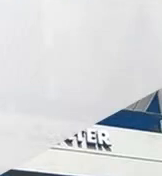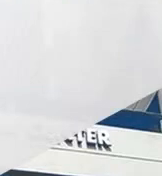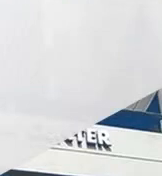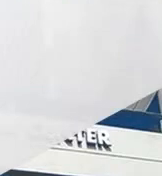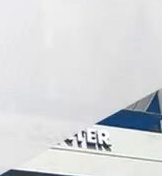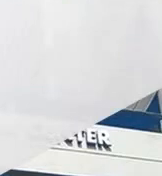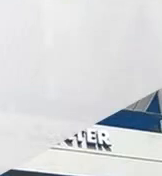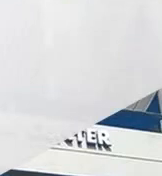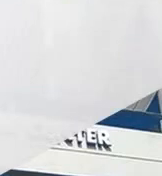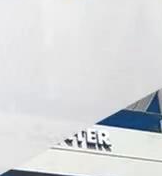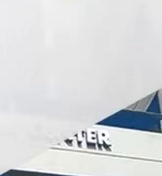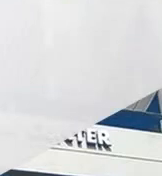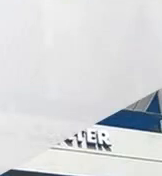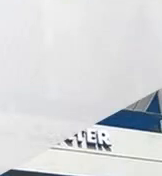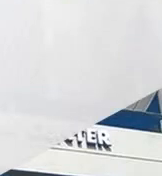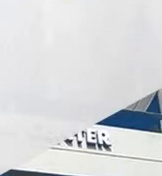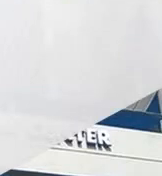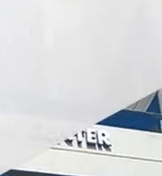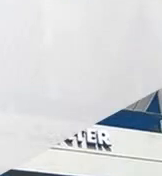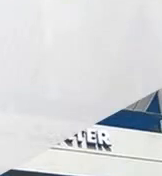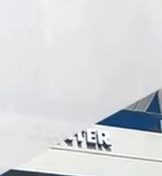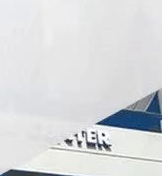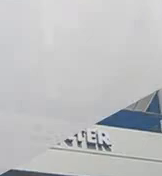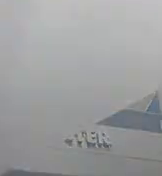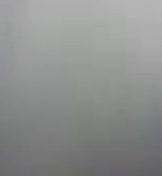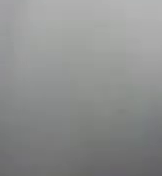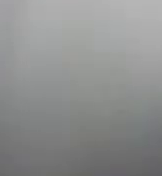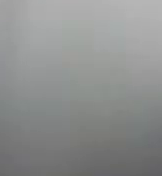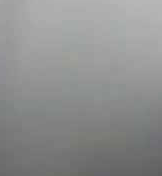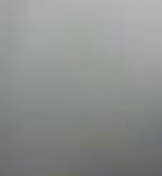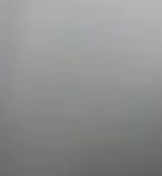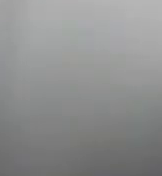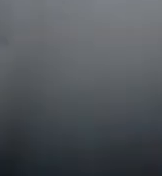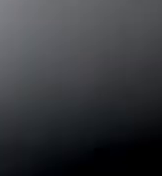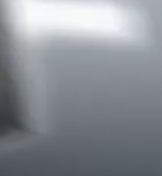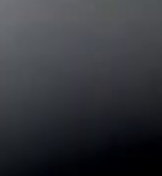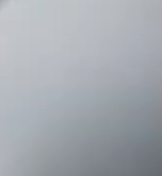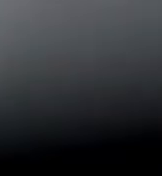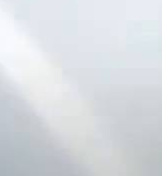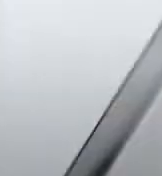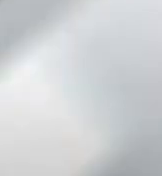mag-module, tinutulungan ako sa mga kapatid.